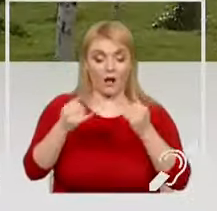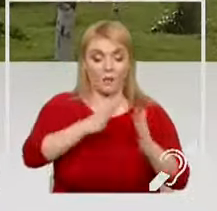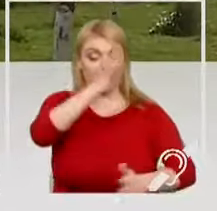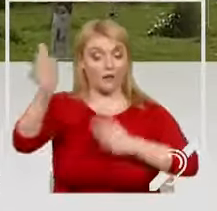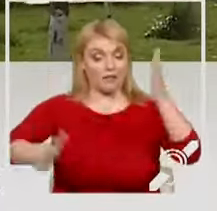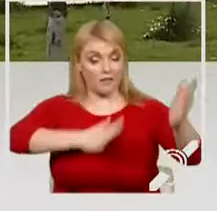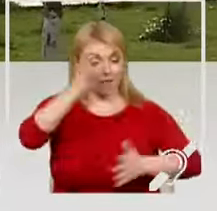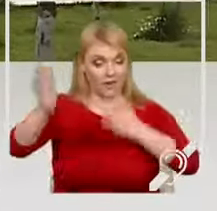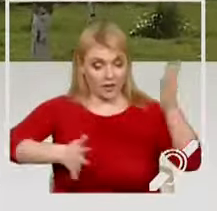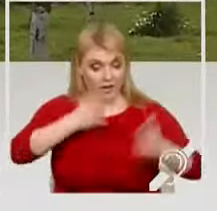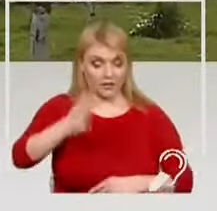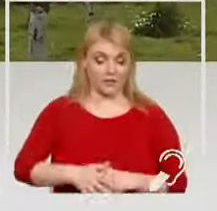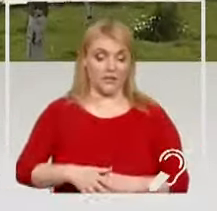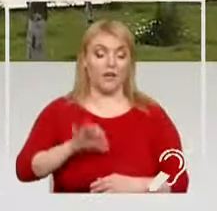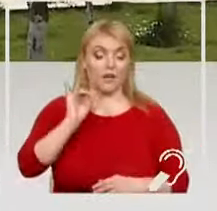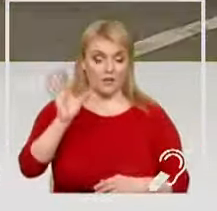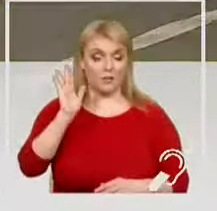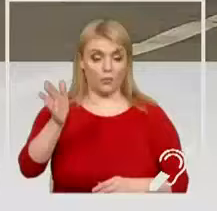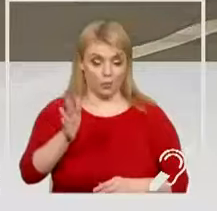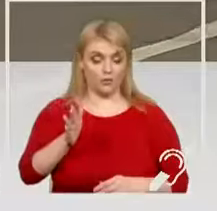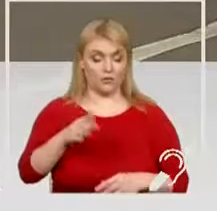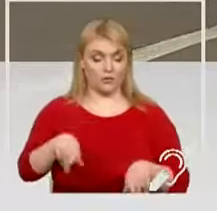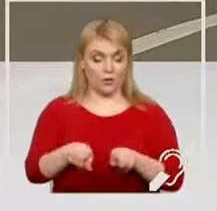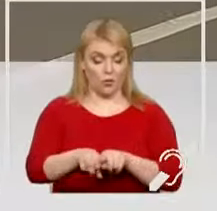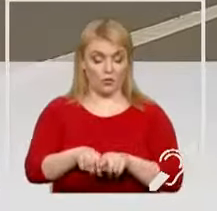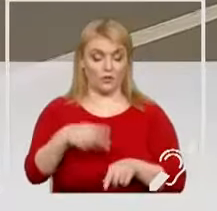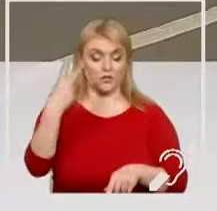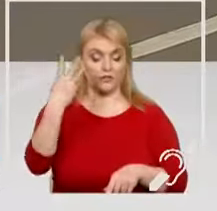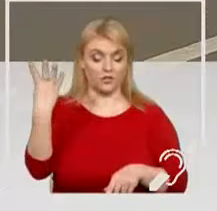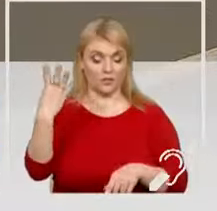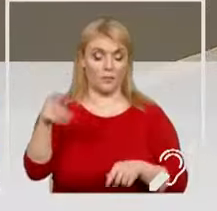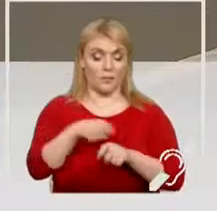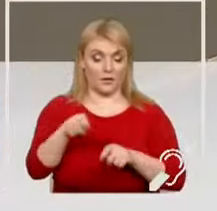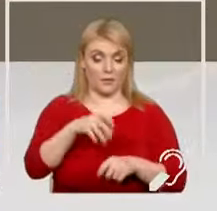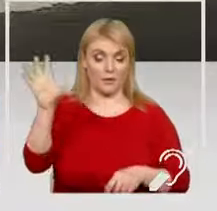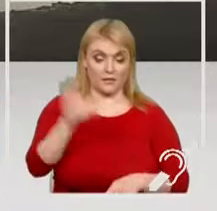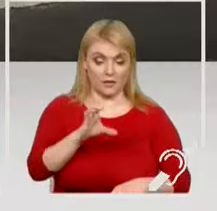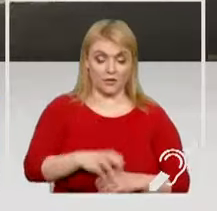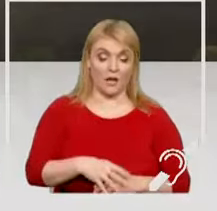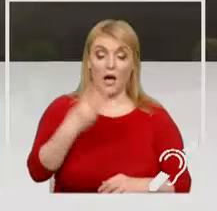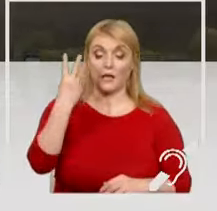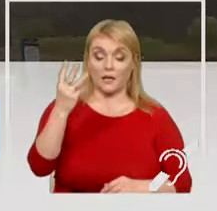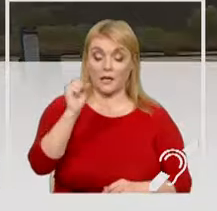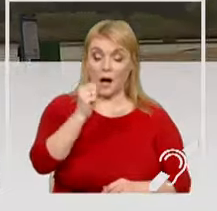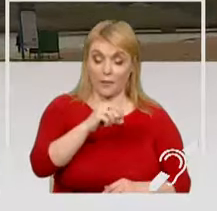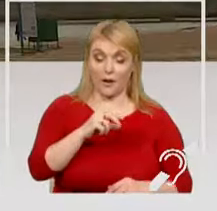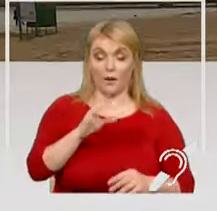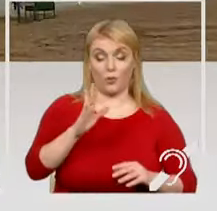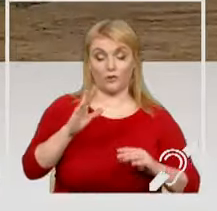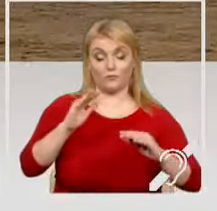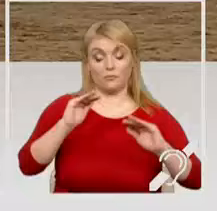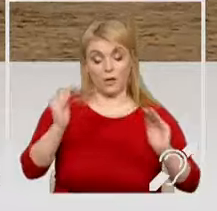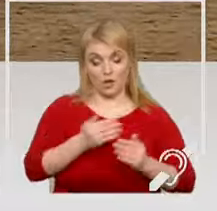Izolat, rafalele vor ajunge și la 24 de metri pe secundă. Pe 3 aprilie, vântul va scădea în intensitate,